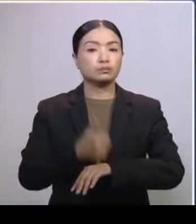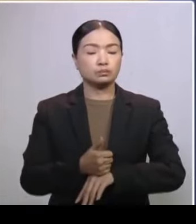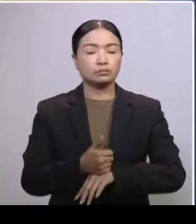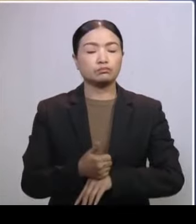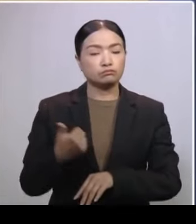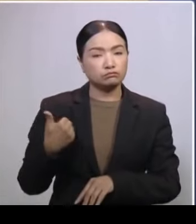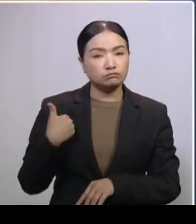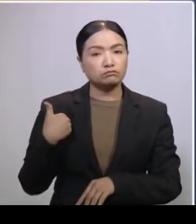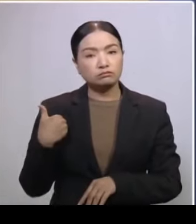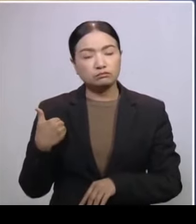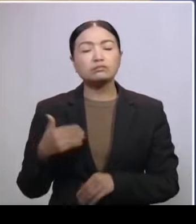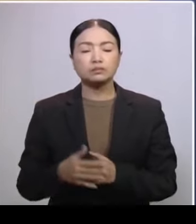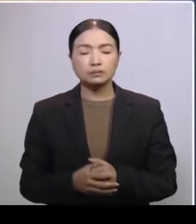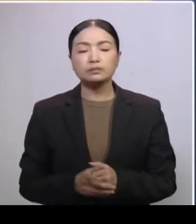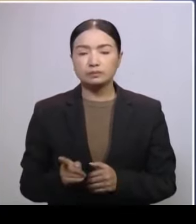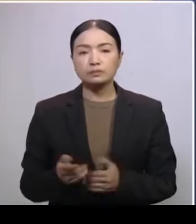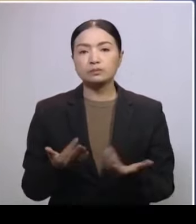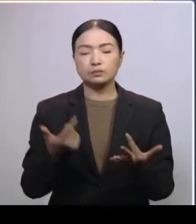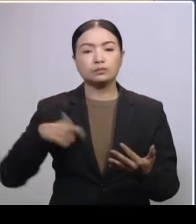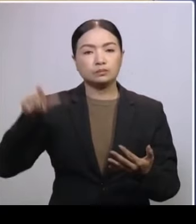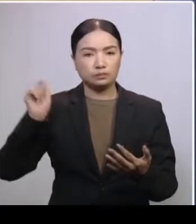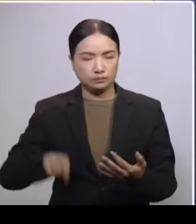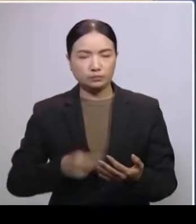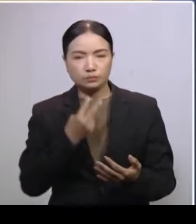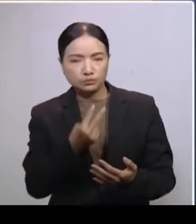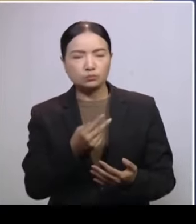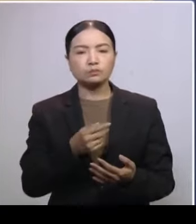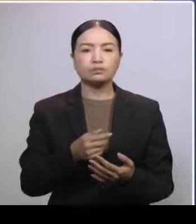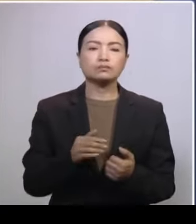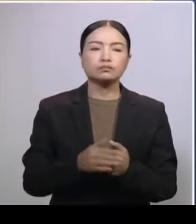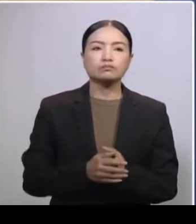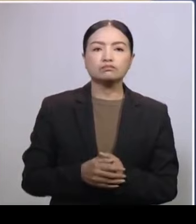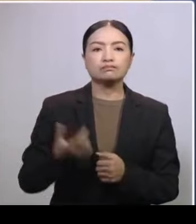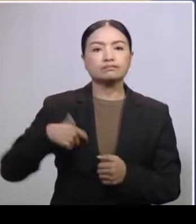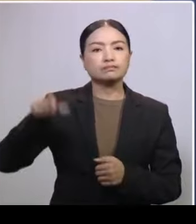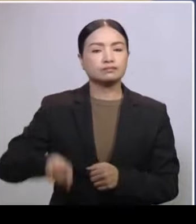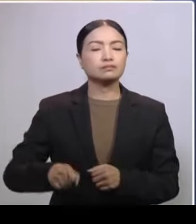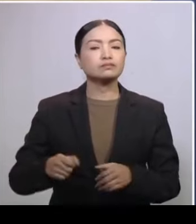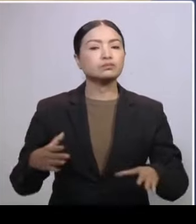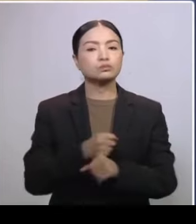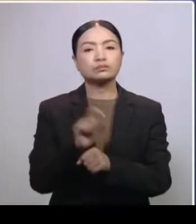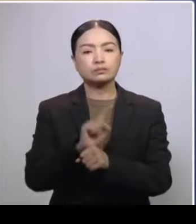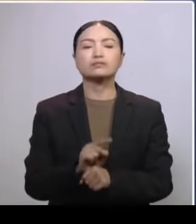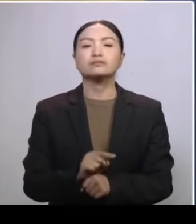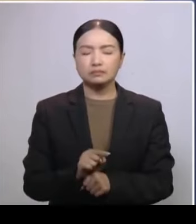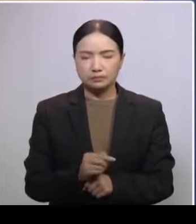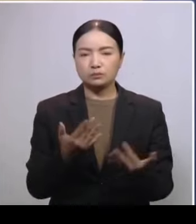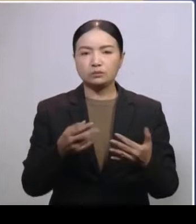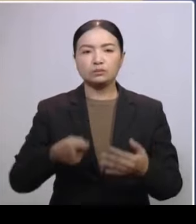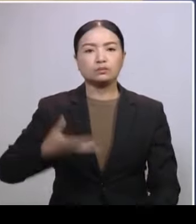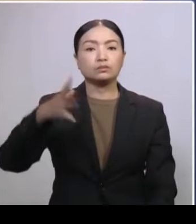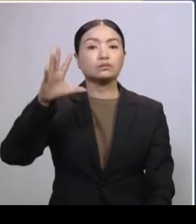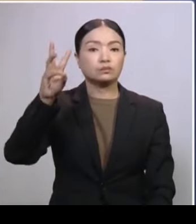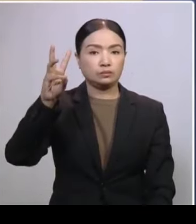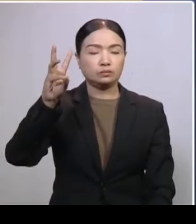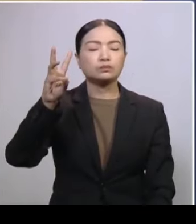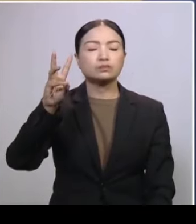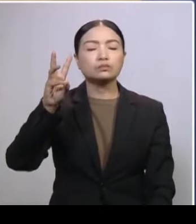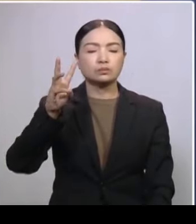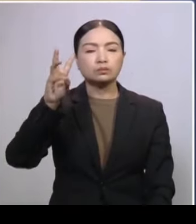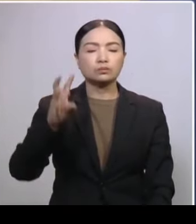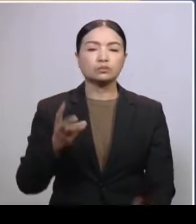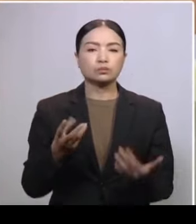1หรือไม่ซึ่งทางด้านของพรรคก้าวไกลค่ะก็จะติดตามผ่านการถ่ายทอดสดร่วมกันที่ห้องทำงานของพรรคก้าวไกลที่รัฐสภาชั้น 6ในเวลา